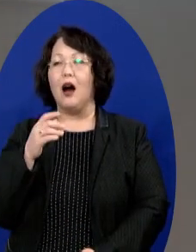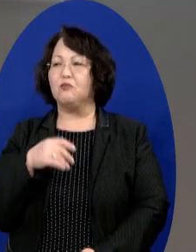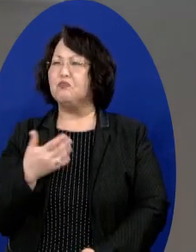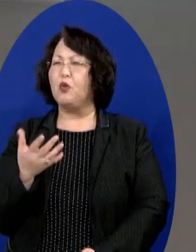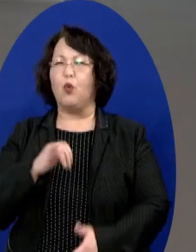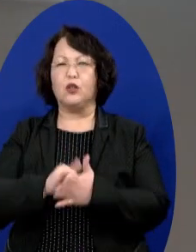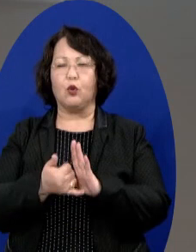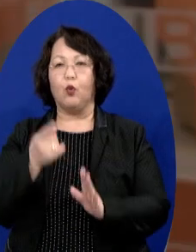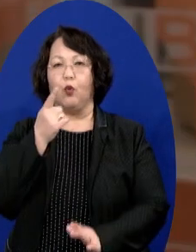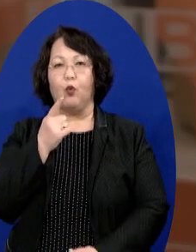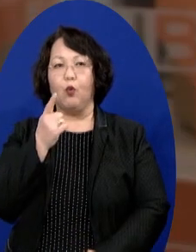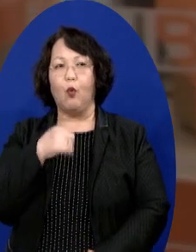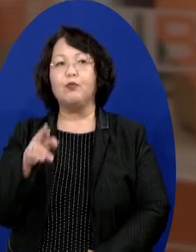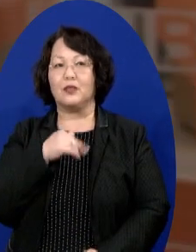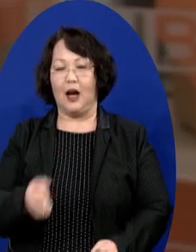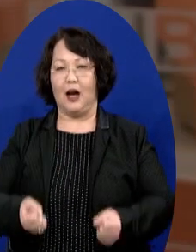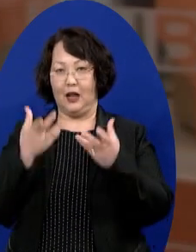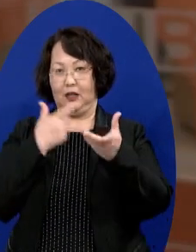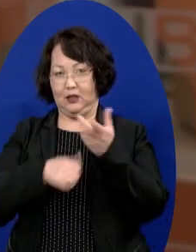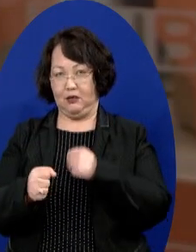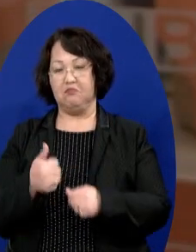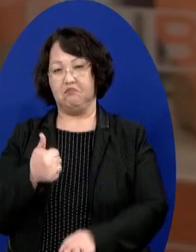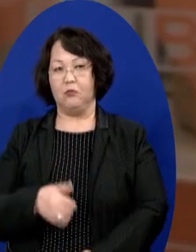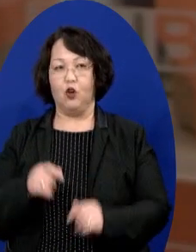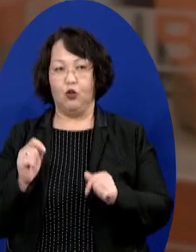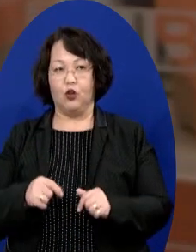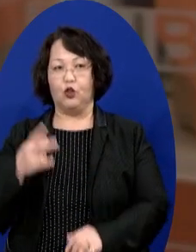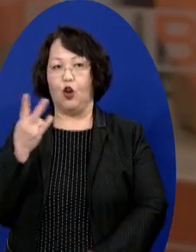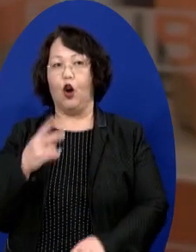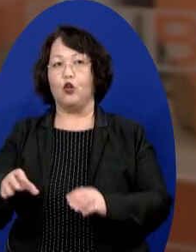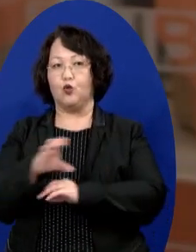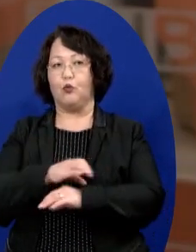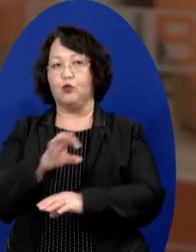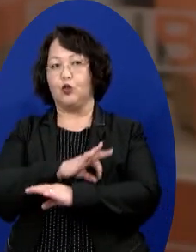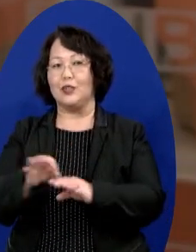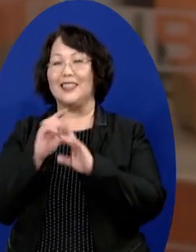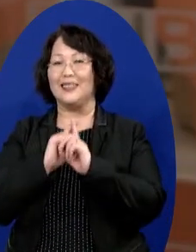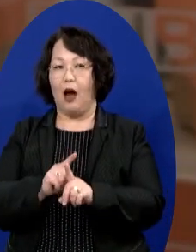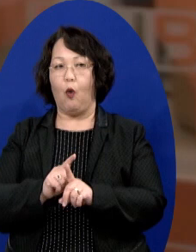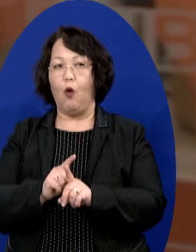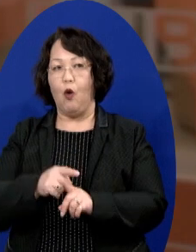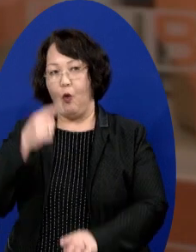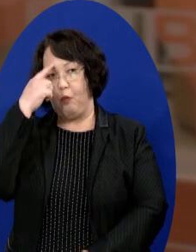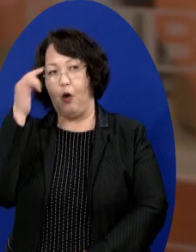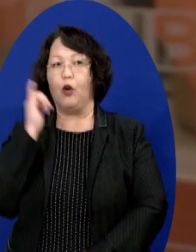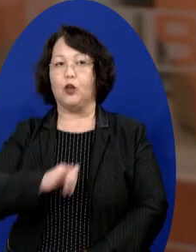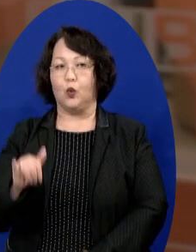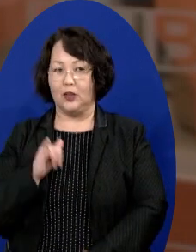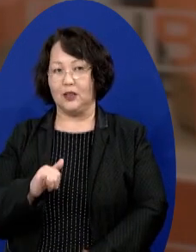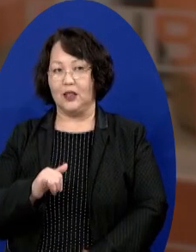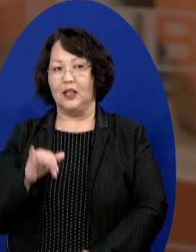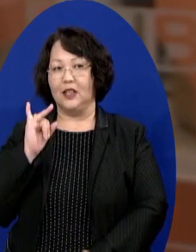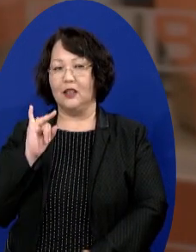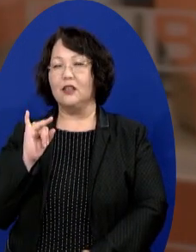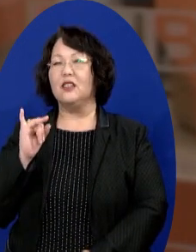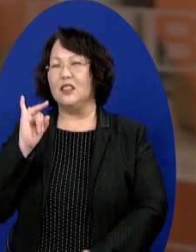маш том дэвшил байхгүй юу? Өнөөдөр би ногоон сум төслийн хүрээнд энэ нөгөө нэг Монголд нэлээд